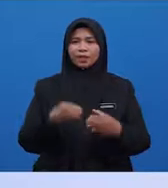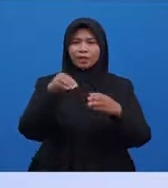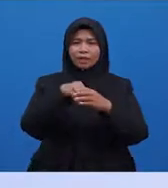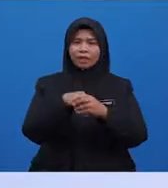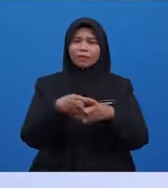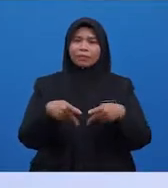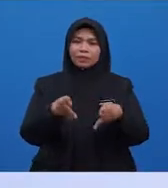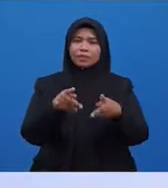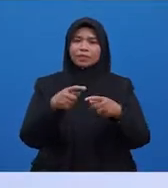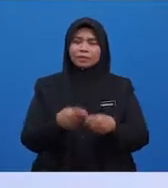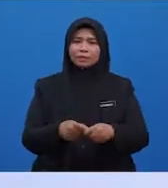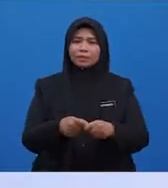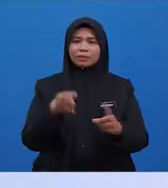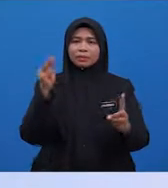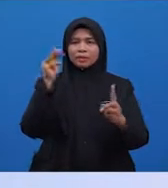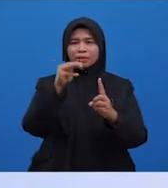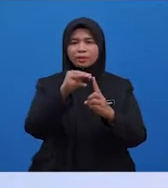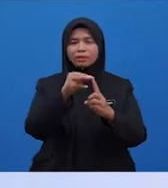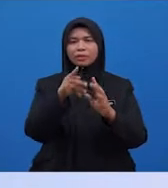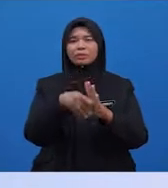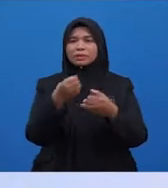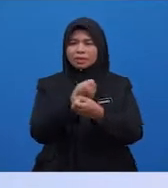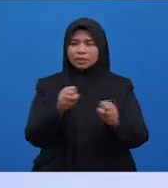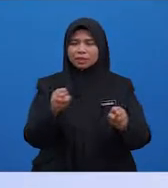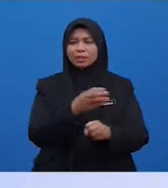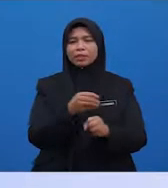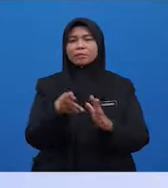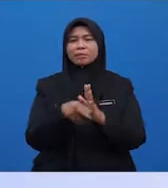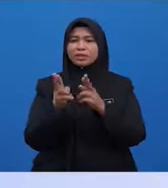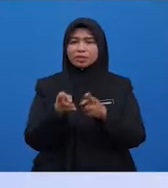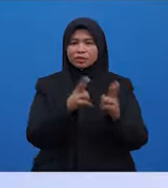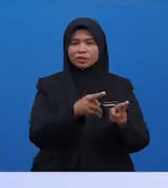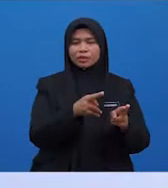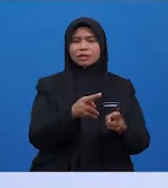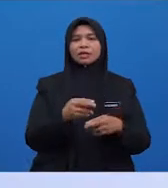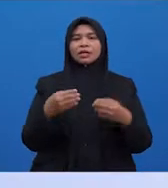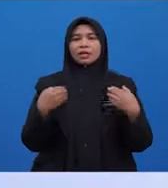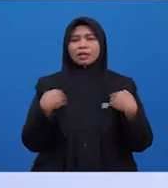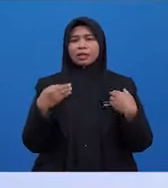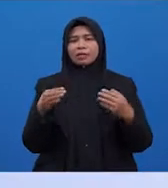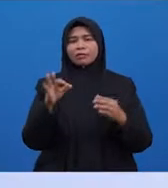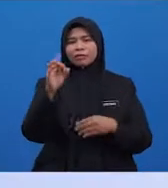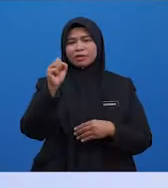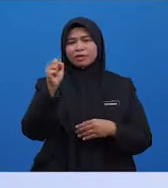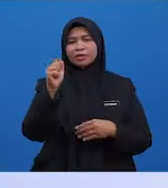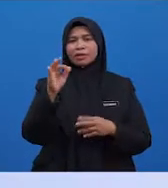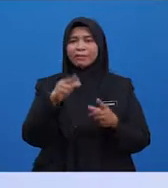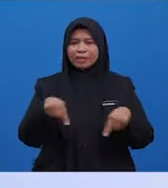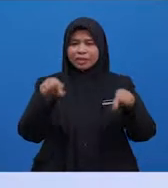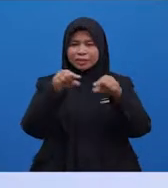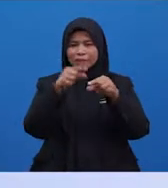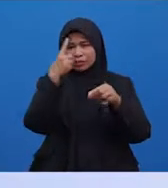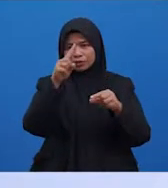Dalam proses menetapkan matlamat, persediaan dan perancangan merupakan fasa yang penting